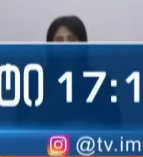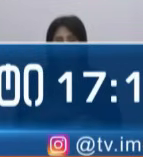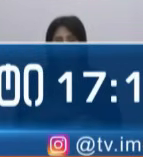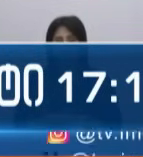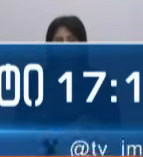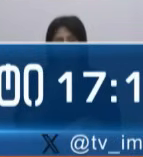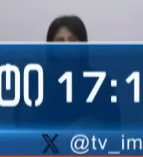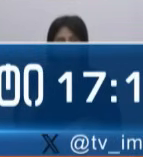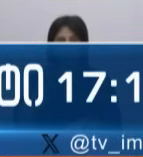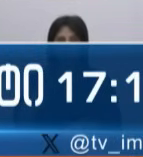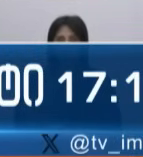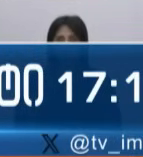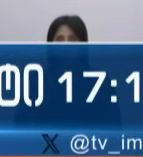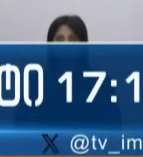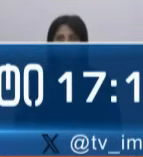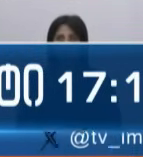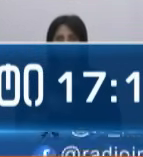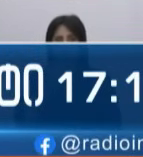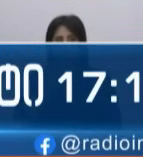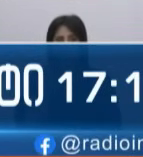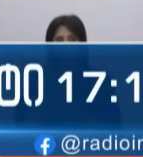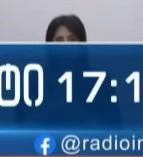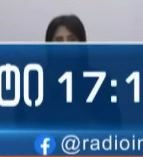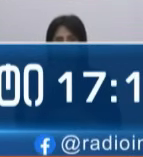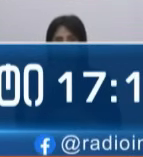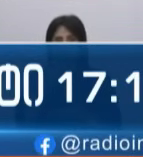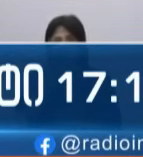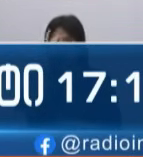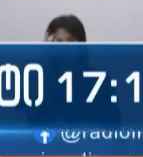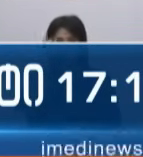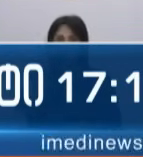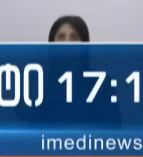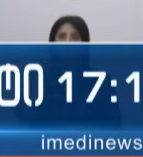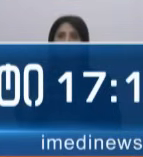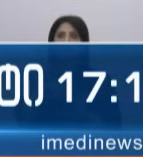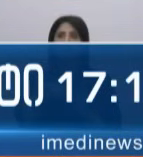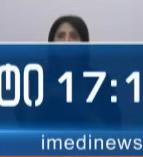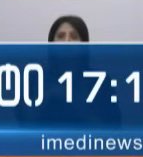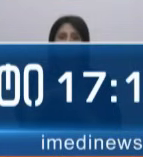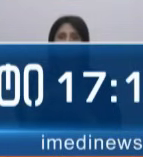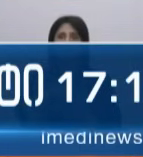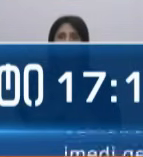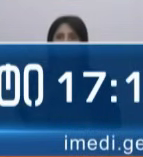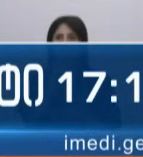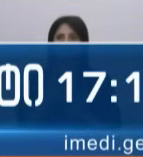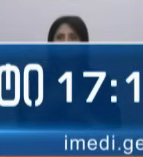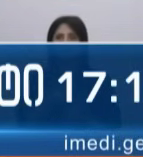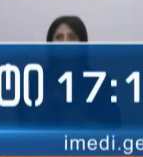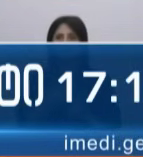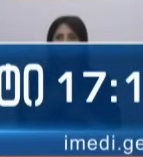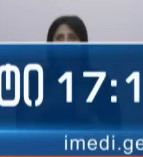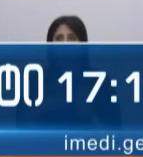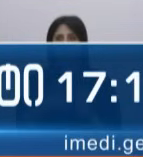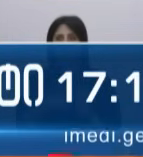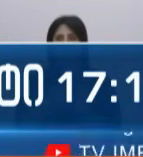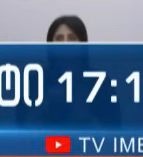მძიმე ისტორიული გამოცდილება აქვს ამათ პოლიტიკურად. მე ყველა შეკითხვა ჩავინიშნე, მიუხედავად იმისა, რომ ეს